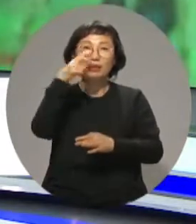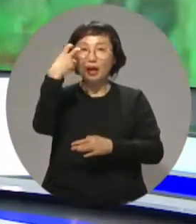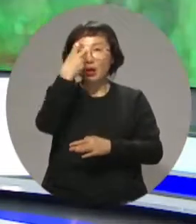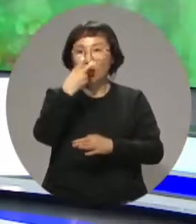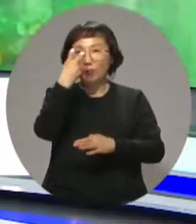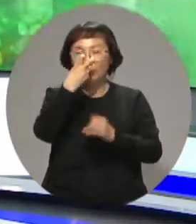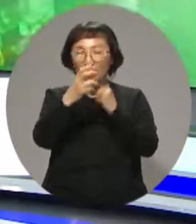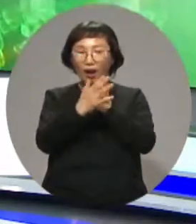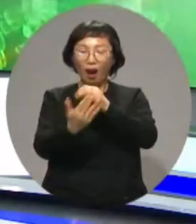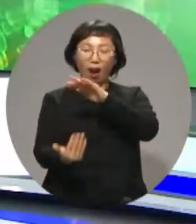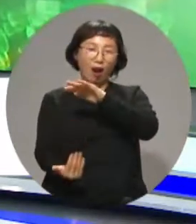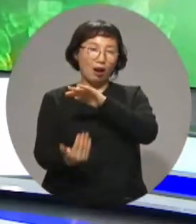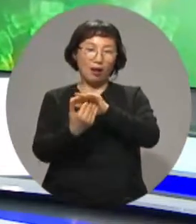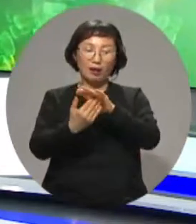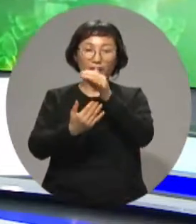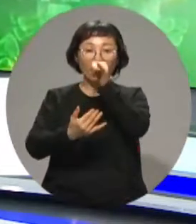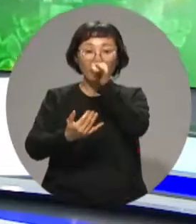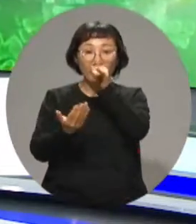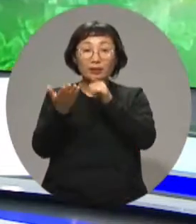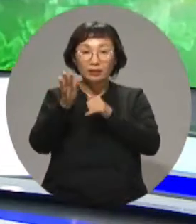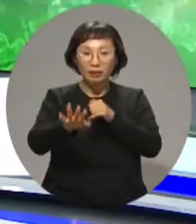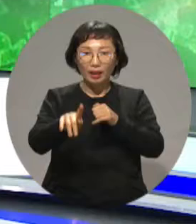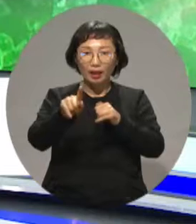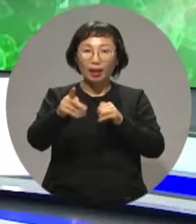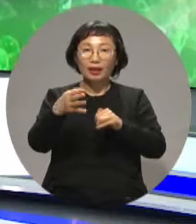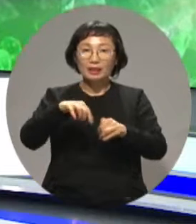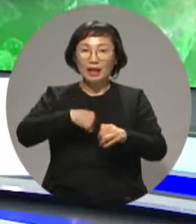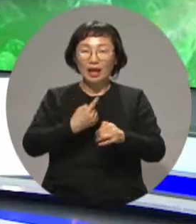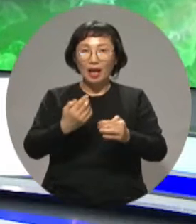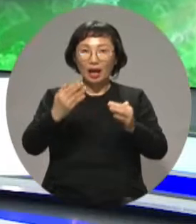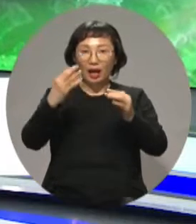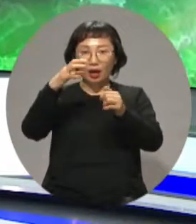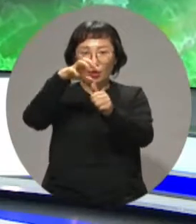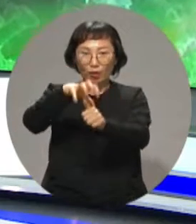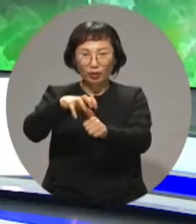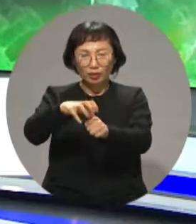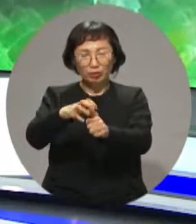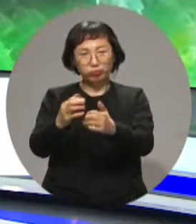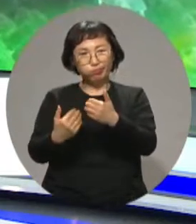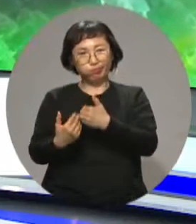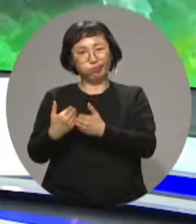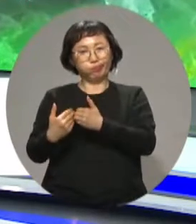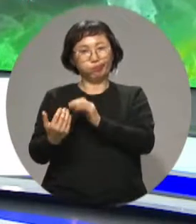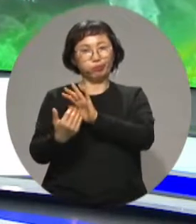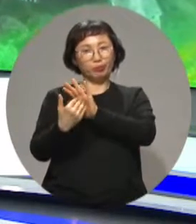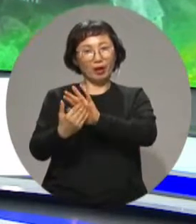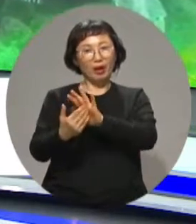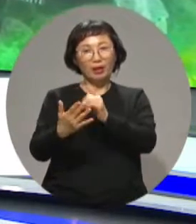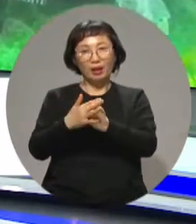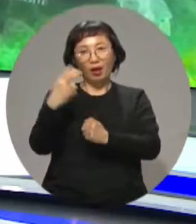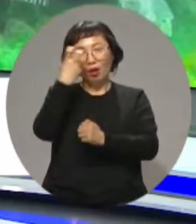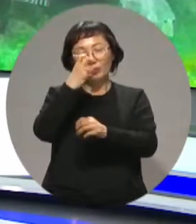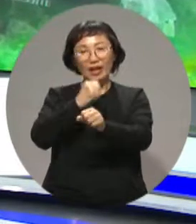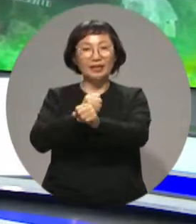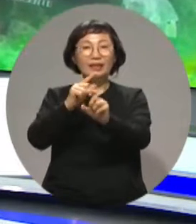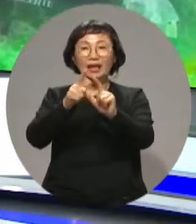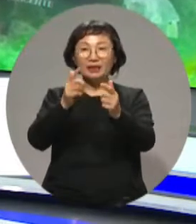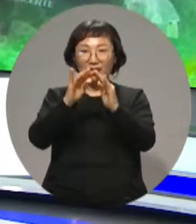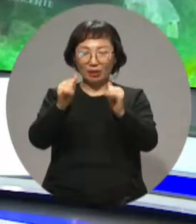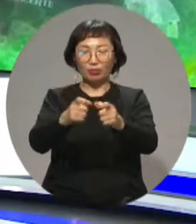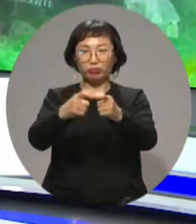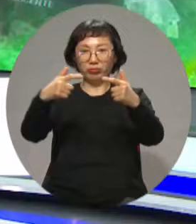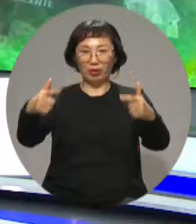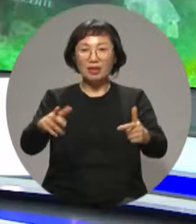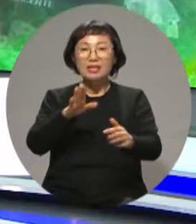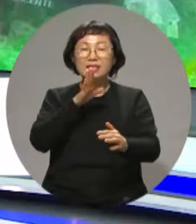한계치에 도달한 건데요 아 그런데 자가 경위를 꺼려 서 검사를 기피하는 환자 층도 늘어나고 있어 실제